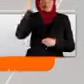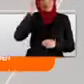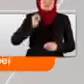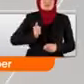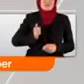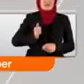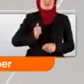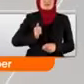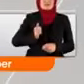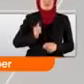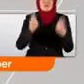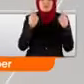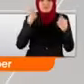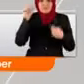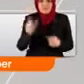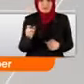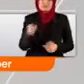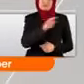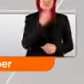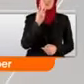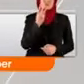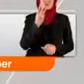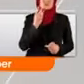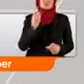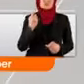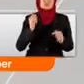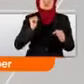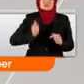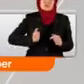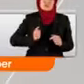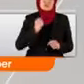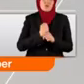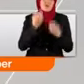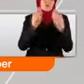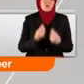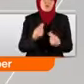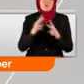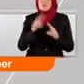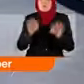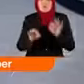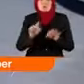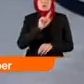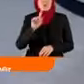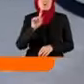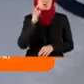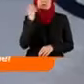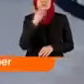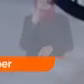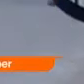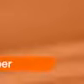vekili ve üç Savcı görevlendirildi olayın failinin izini süren Konya polisi 10 kişiyi gözaltına